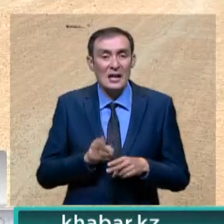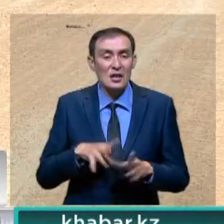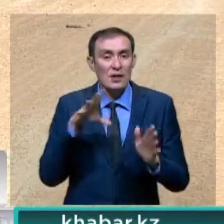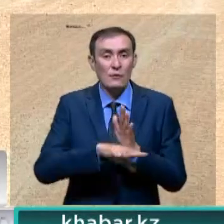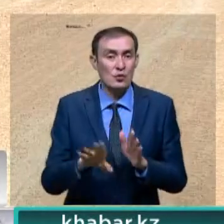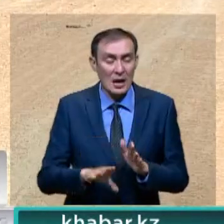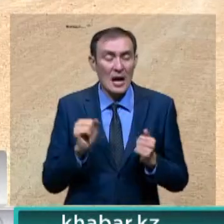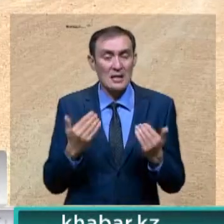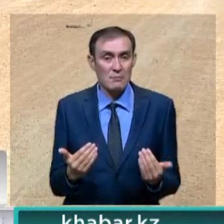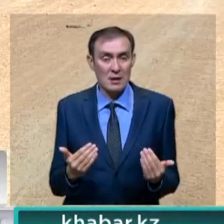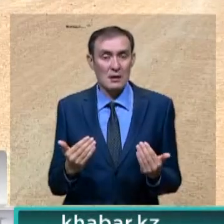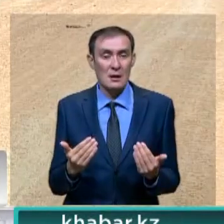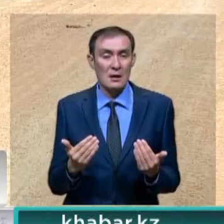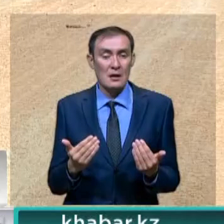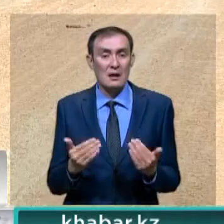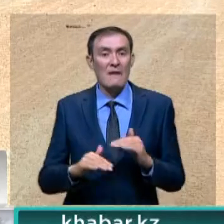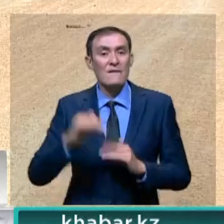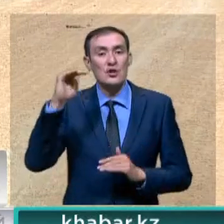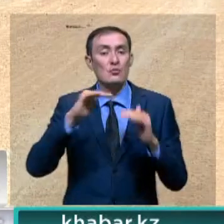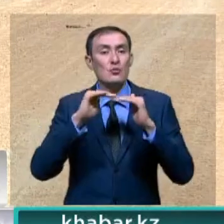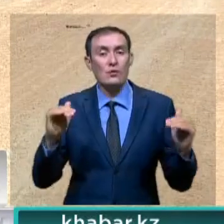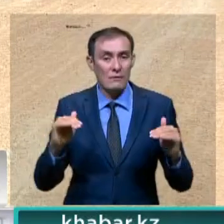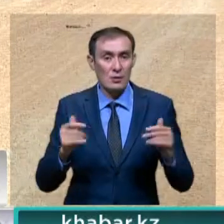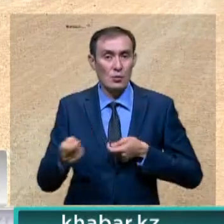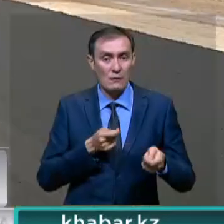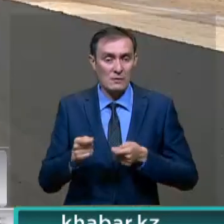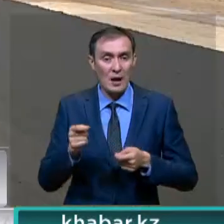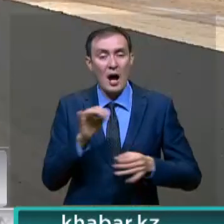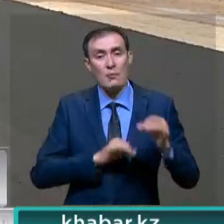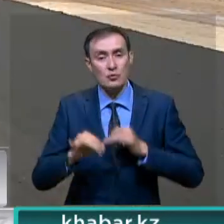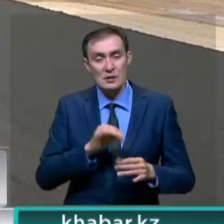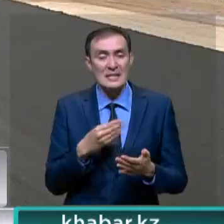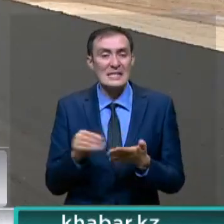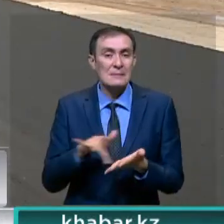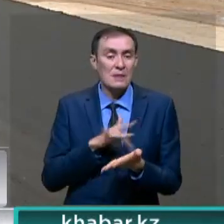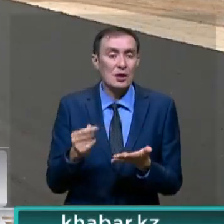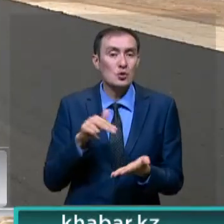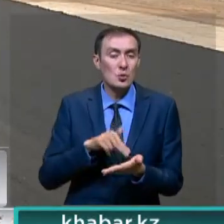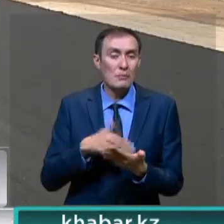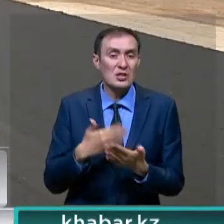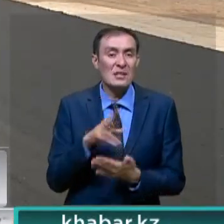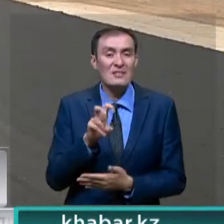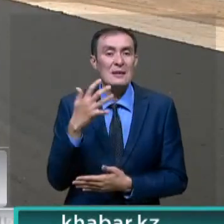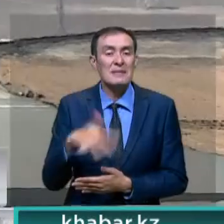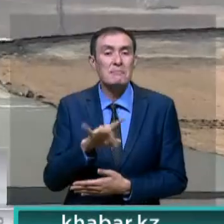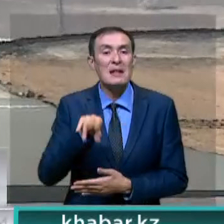сейчас уже на высшем уровне обсуждается. Сметная стоимость проекта почти 250 миллиардов тенге.